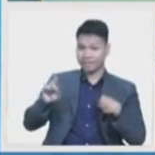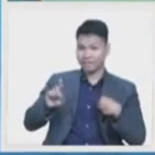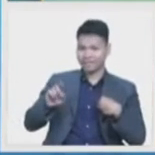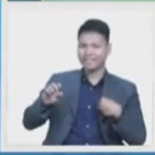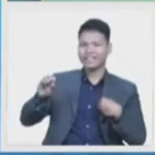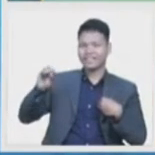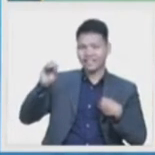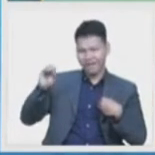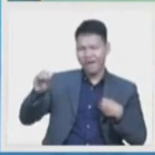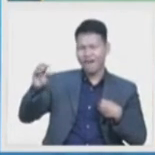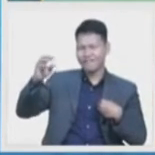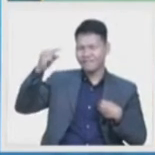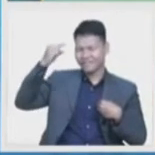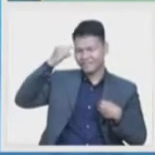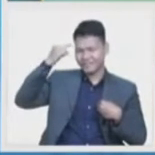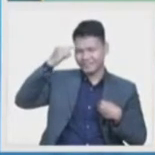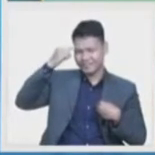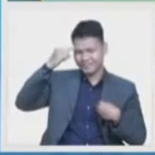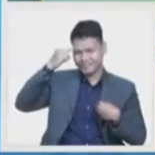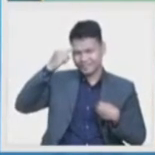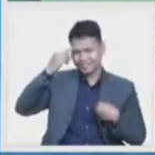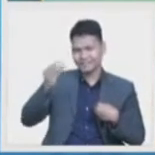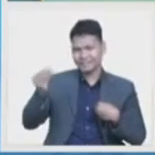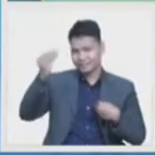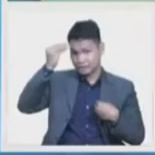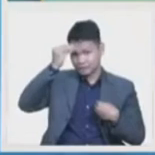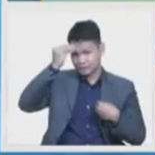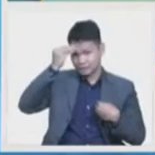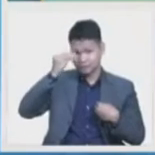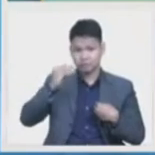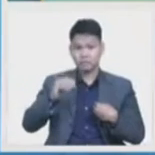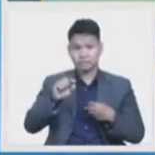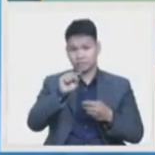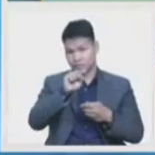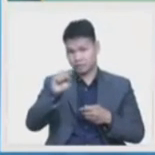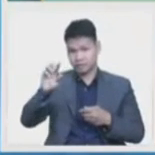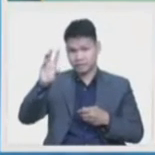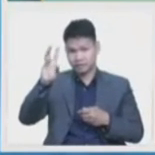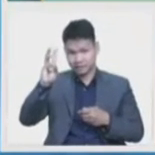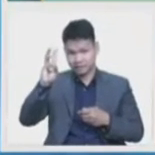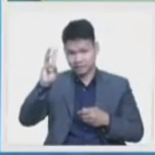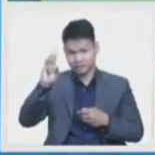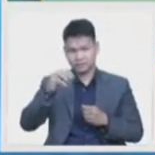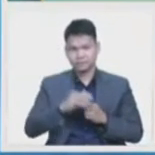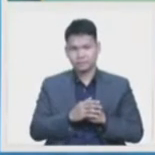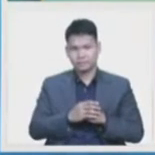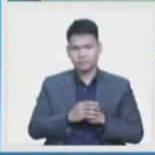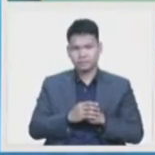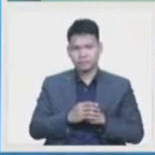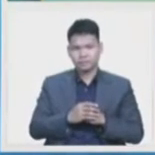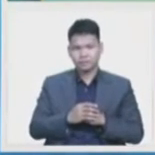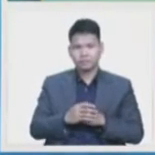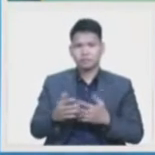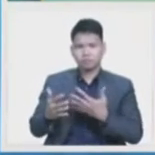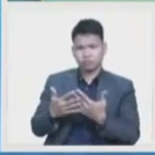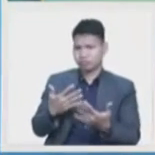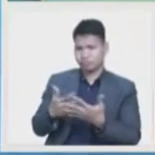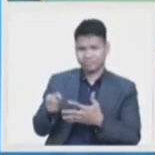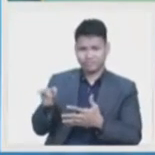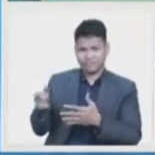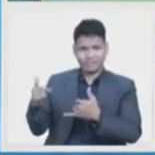nga diha kang Kristo Jesus. 6. Nga bisan tuod siya nagalungtad diha sa kinaiya sa